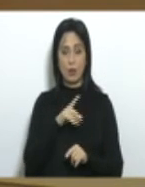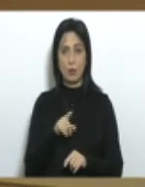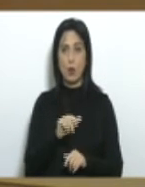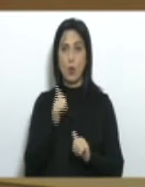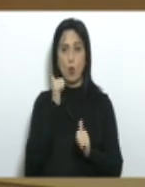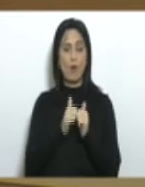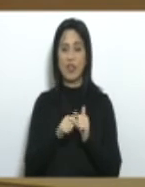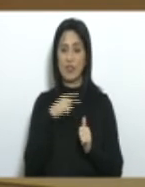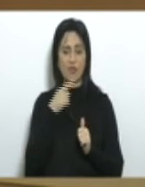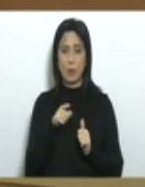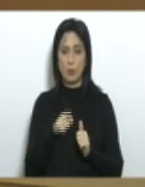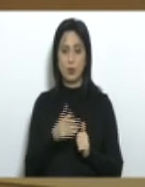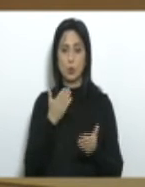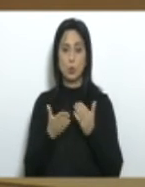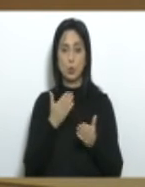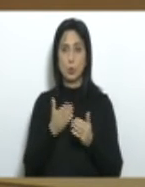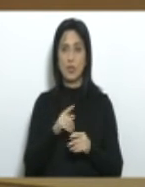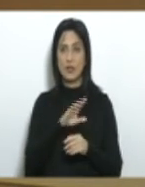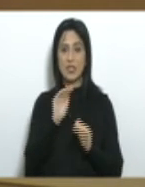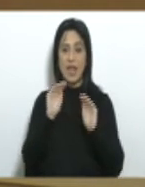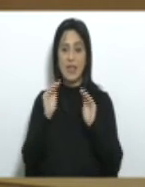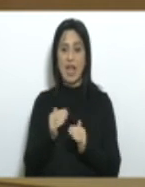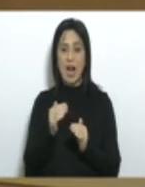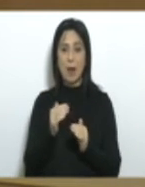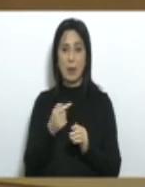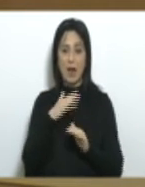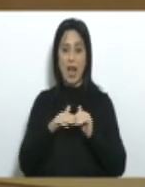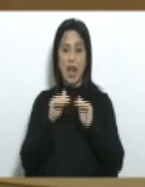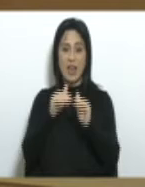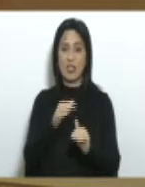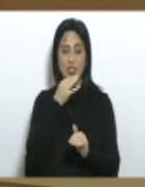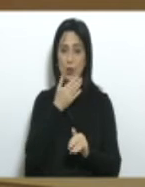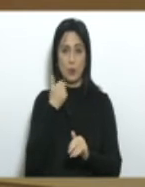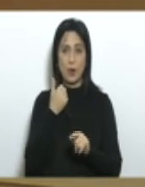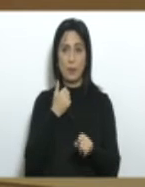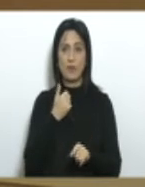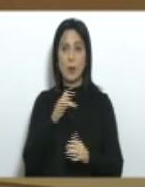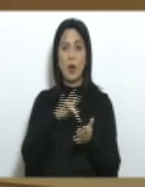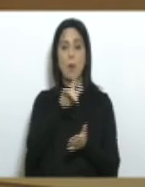როგორც ყოველთვის ვამბობდით, თუმცა ხელთ ყველაზე ნაკლებად ეს გვეწიფება ჯერ, ეს არის